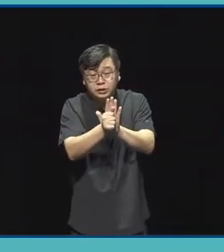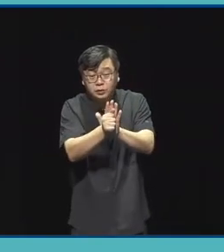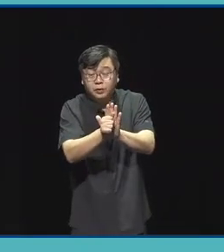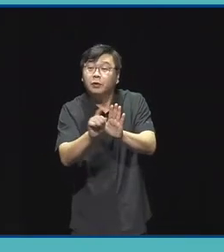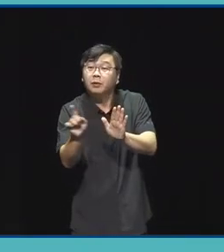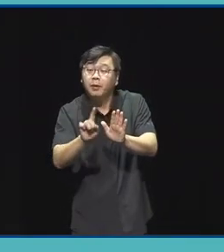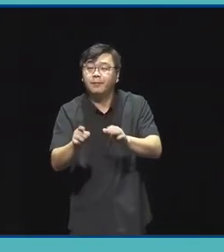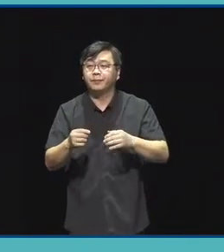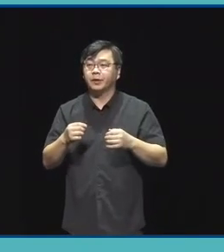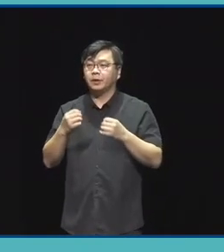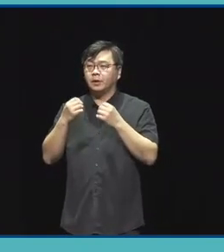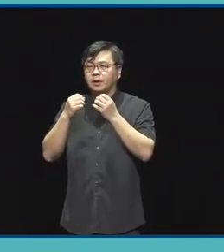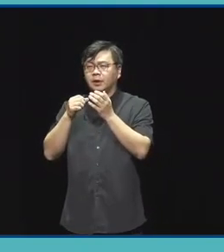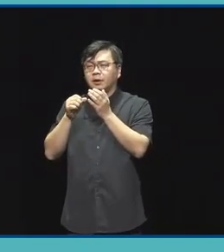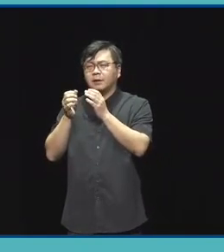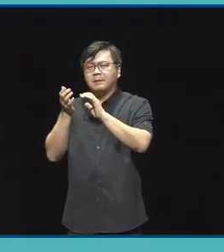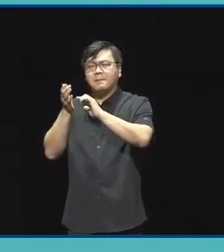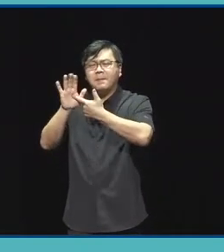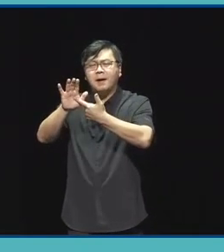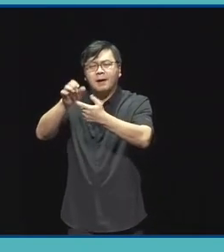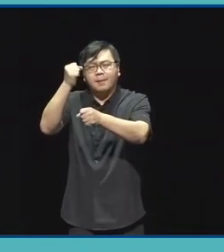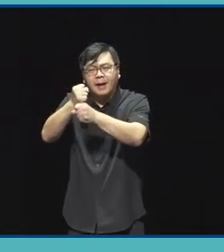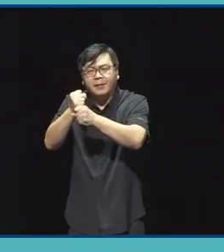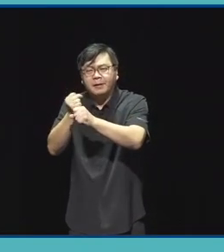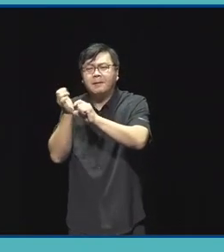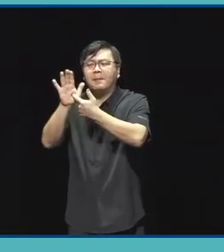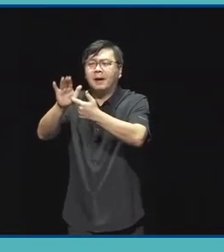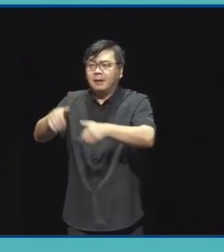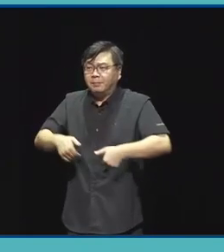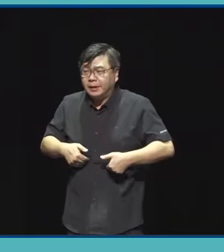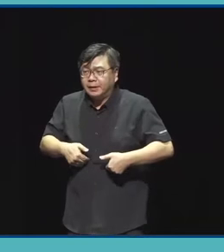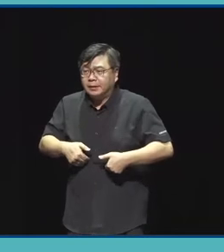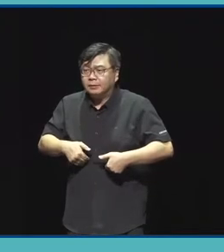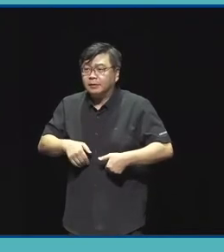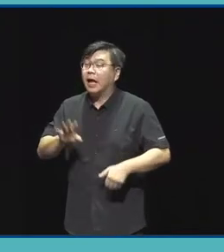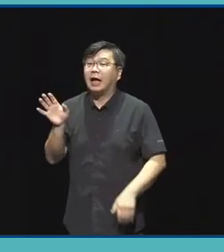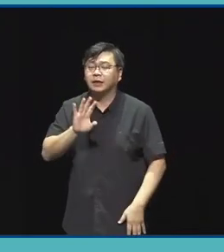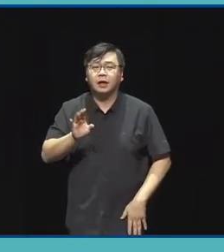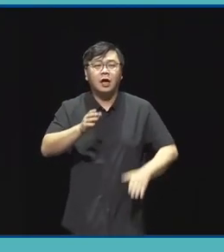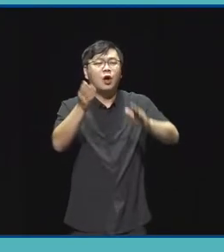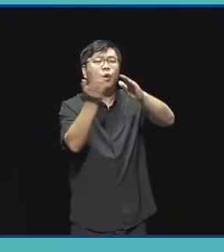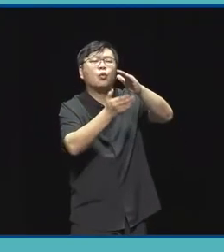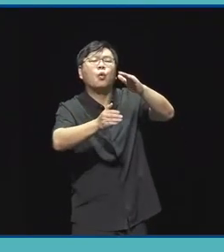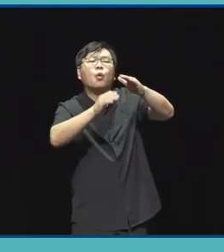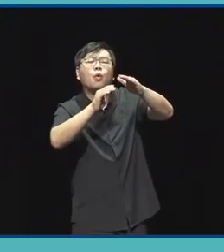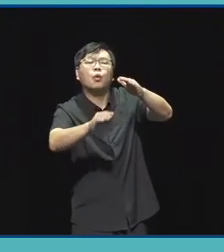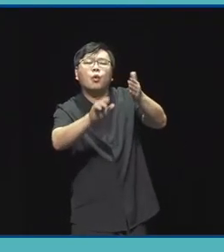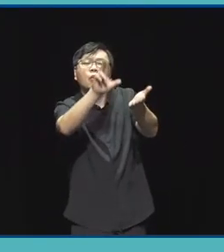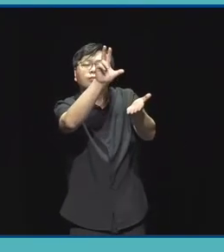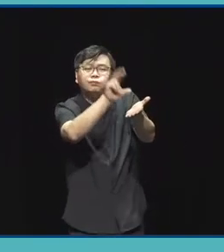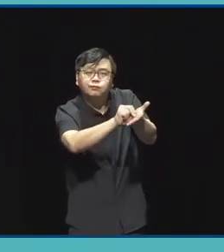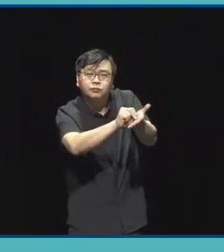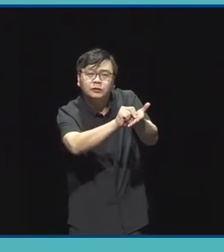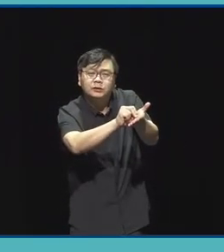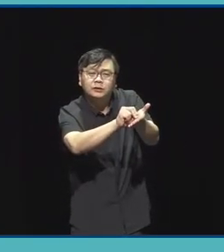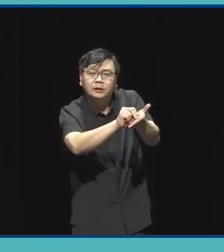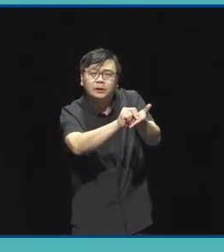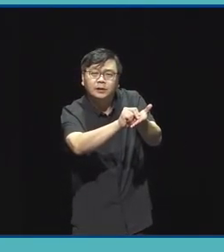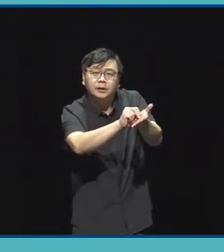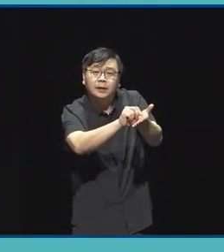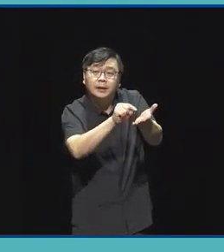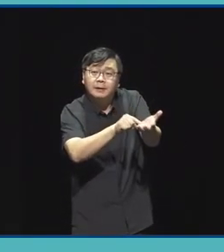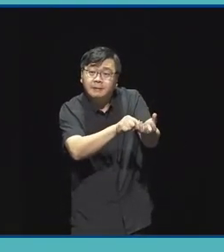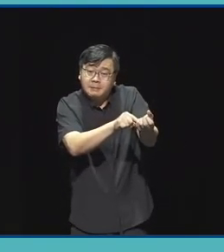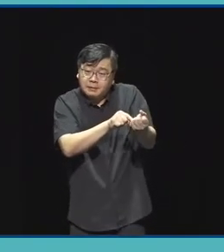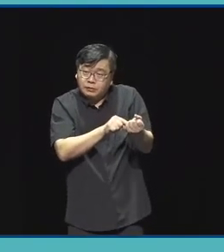창작이나 발표가 가장 중요한 목적이 아니고이 다양한 공공의 문제에 대해서 예술적인 기획과 다양한 주체가